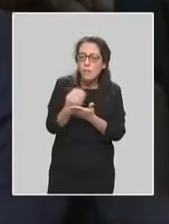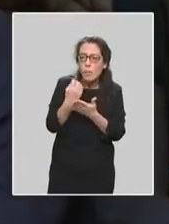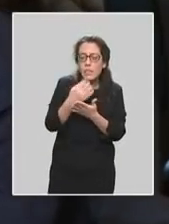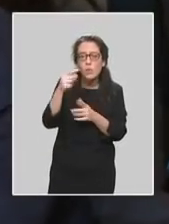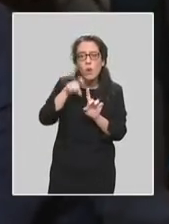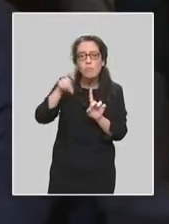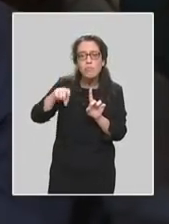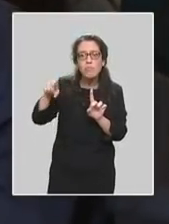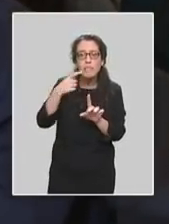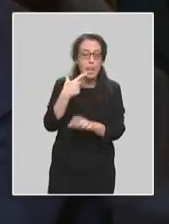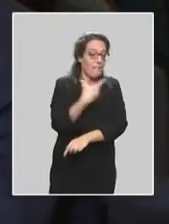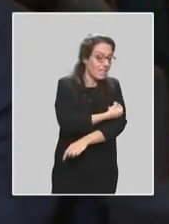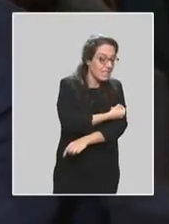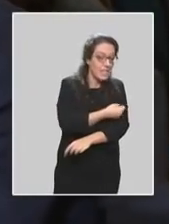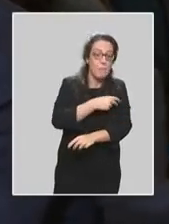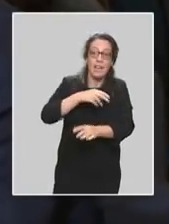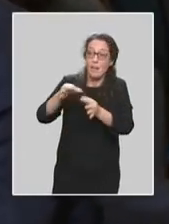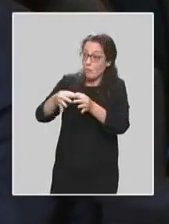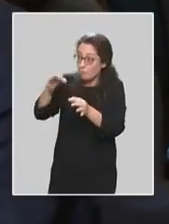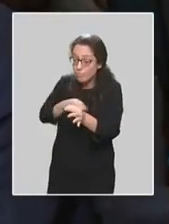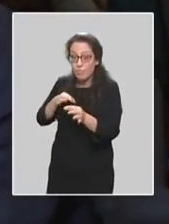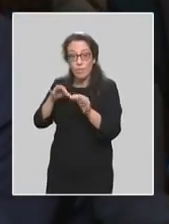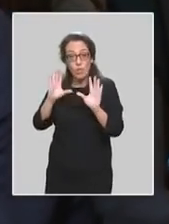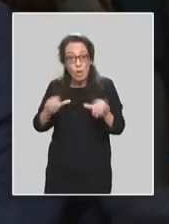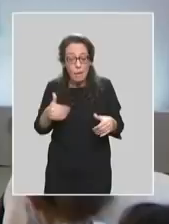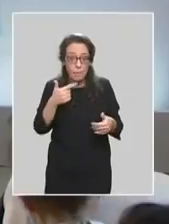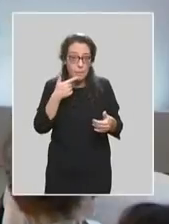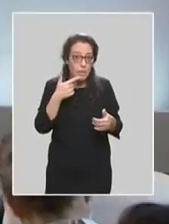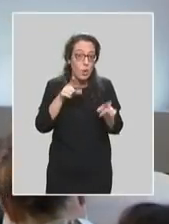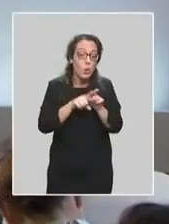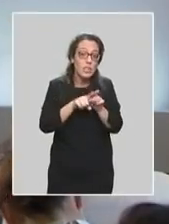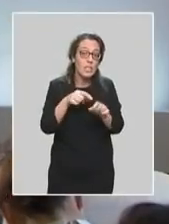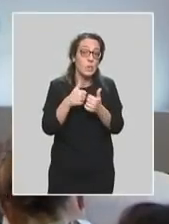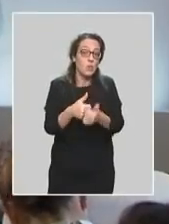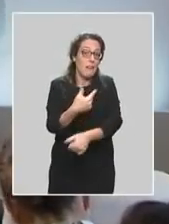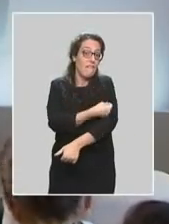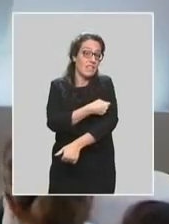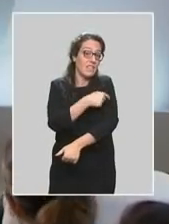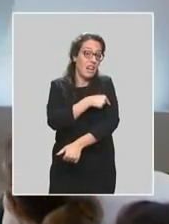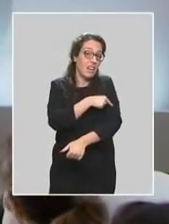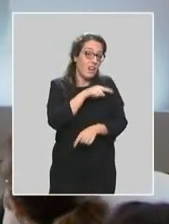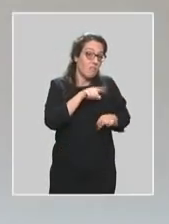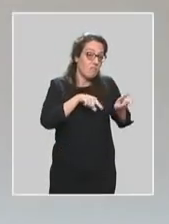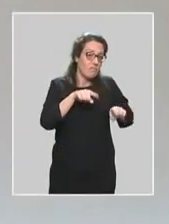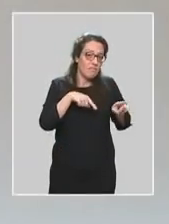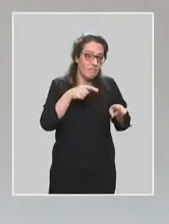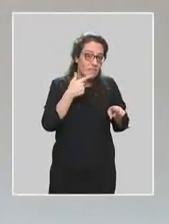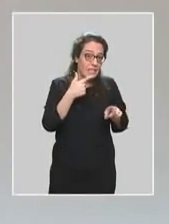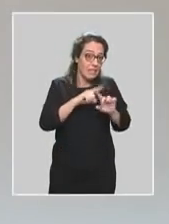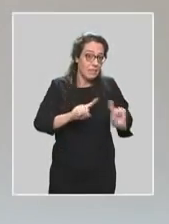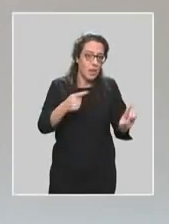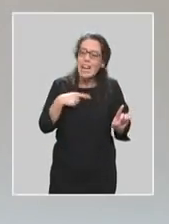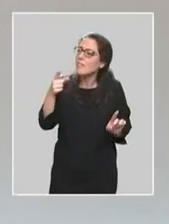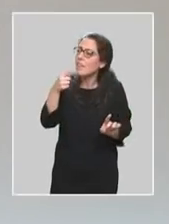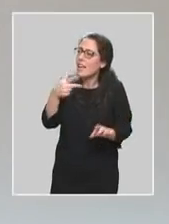infectées ? Est-ce qu'il y a des différences entre les vaccins ? Est-ce qu'il y a des différences entre... Est-ce qu'il y a des vaccins qui sont plus protecteurs que